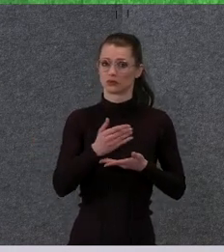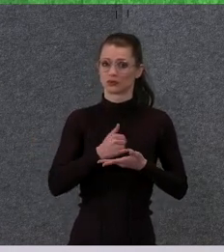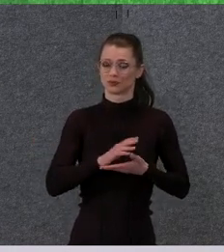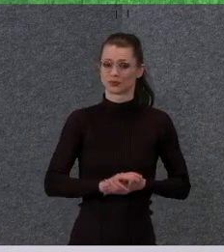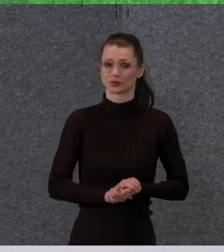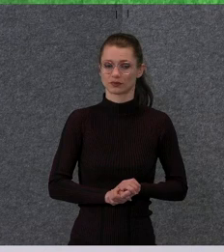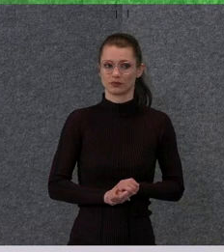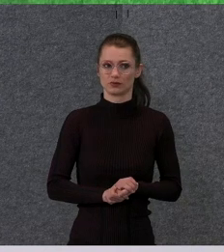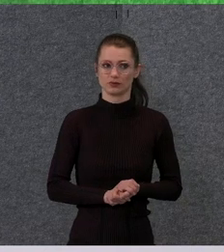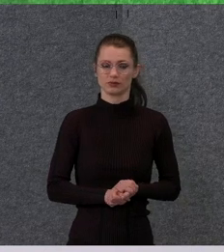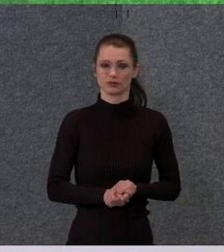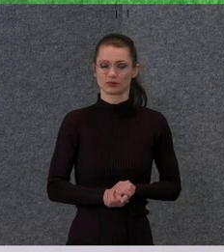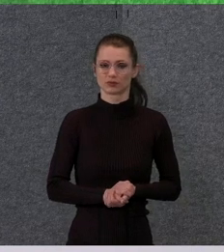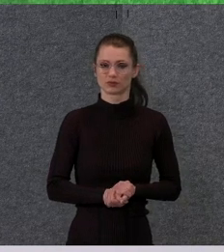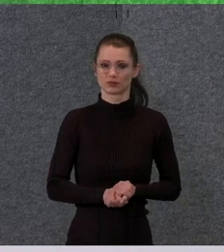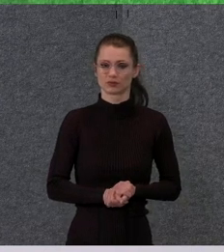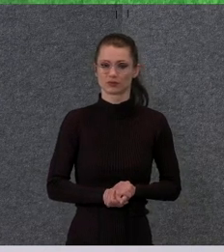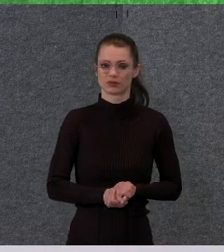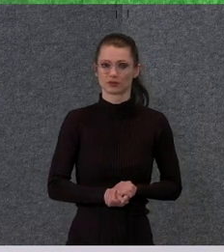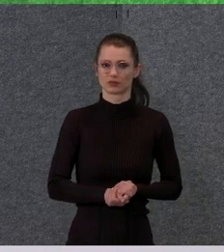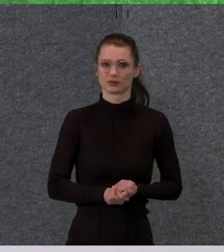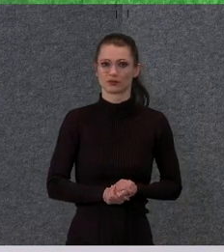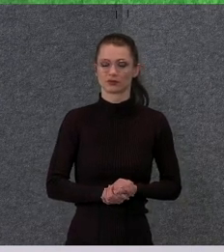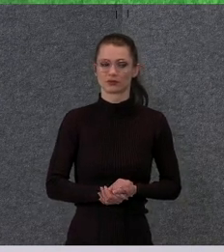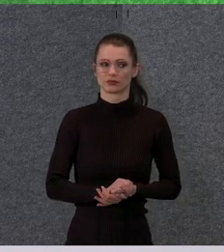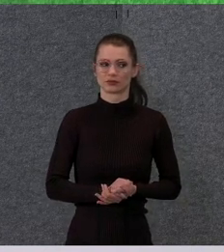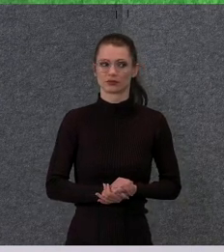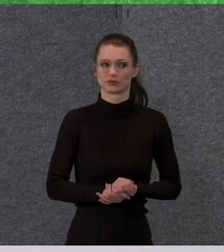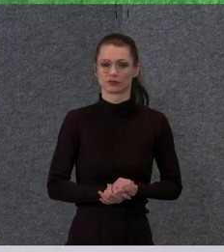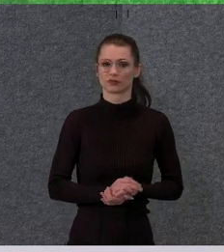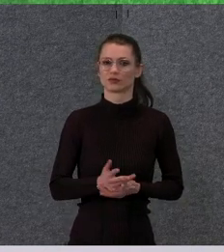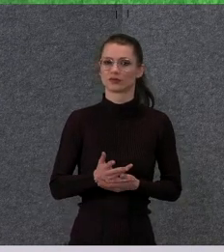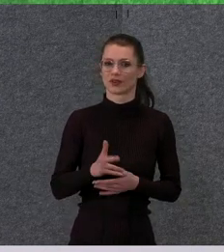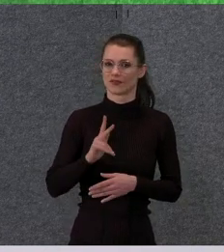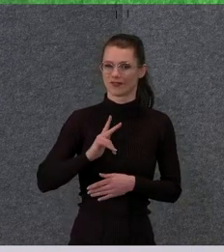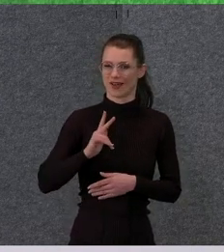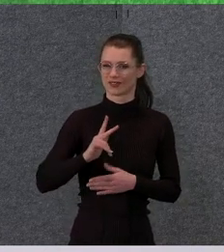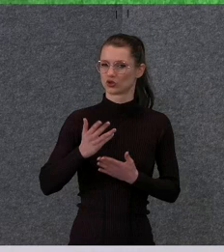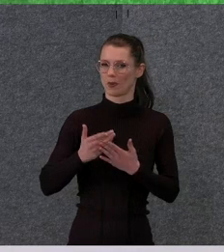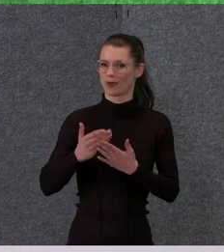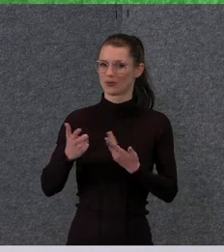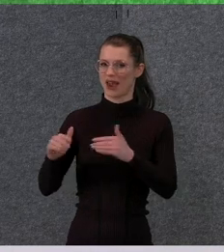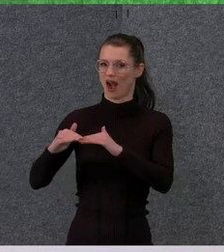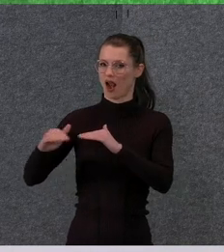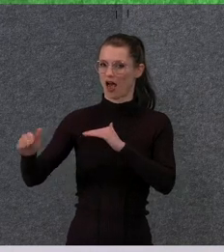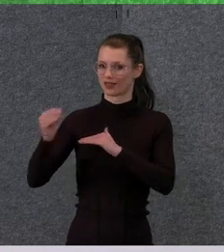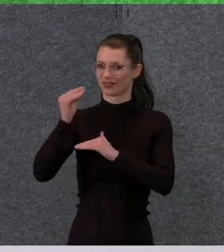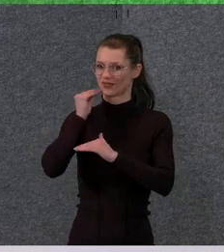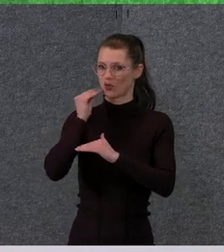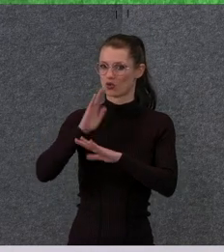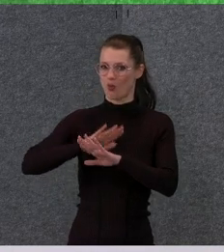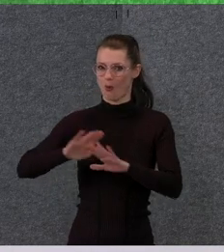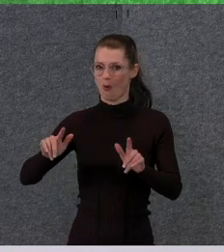Nachzüglerinnen und Nachzüglern, die in Gebieten ohne Breitbandausbau leben, die Möglichkeit geben, ihre Stimme nach Düsseldorf zu